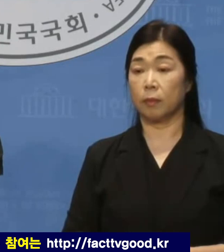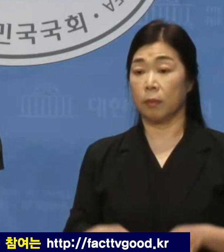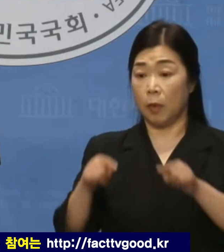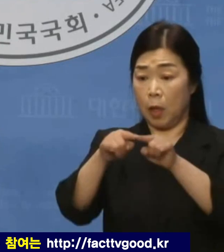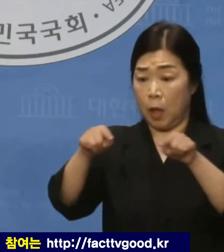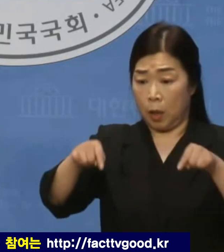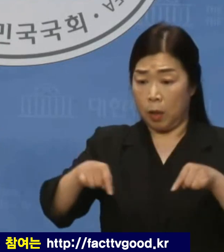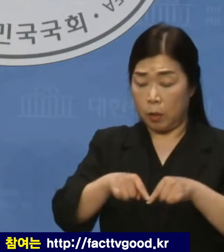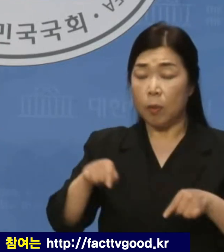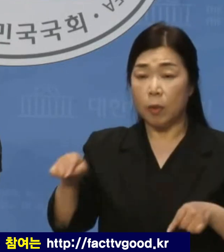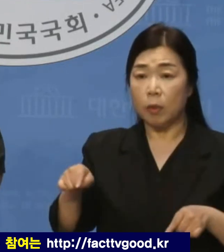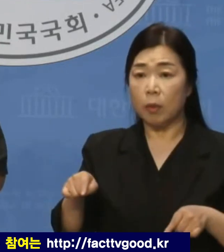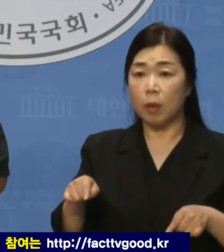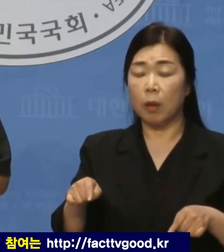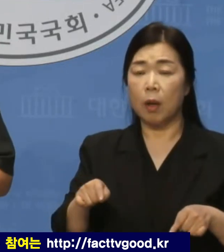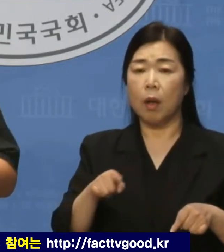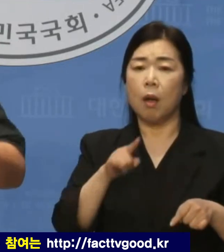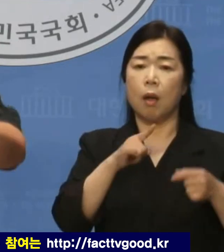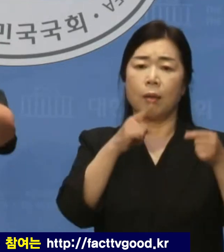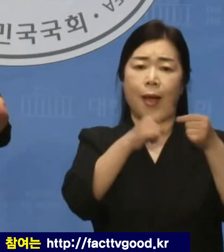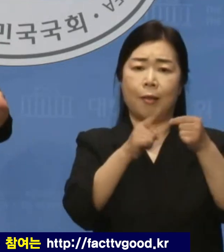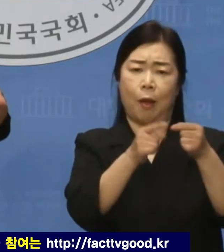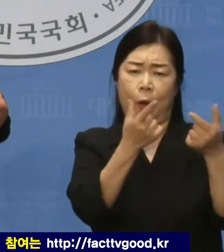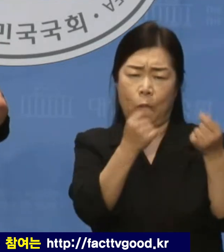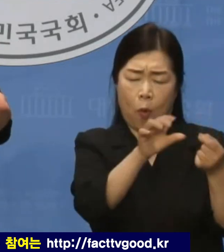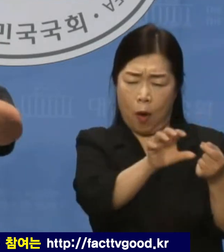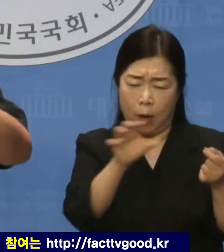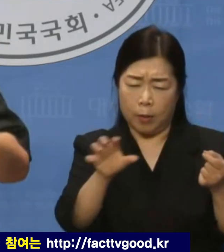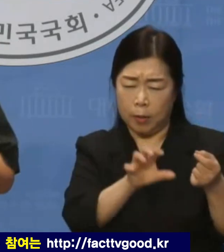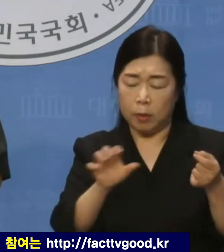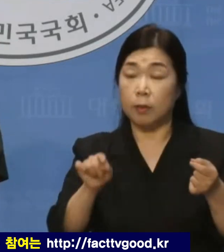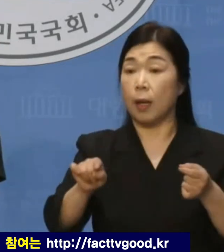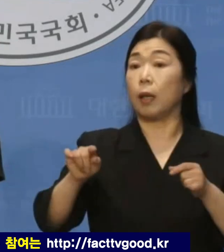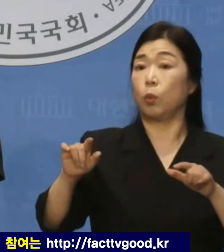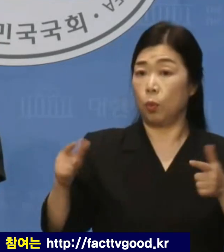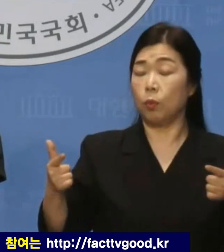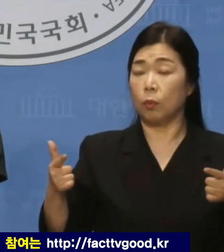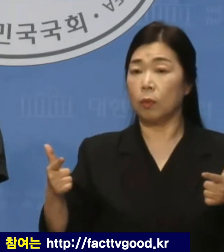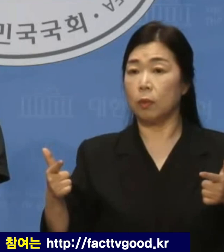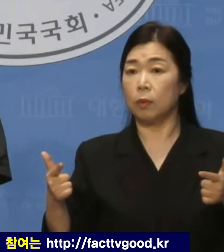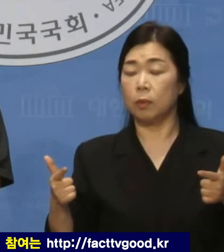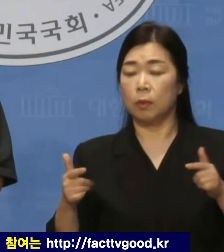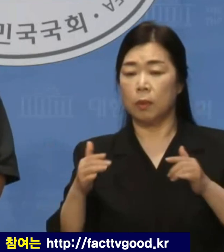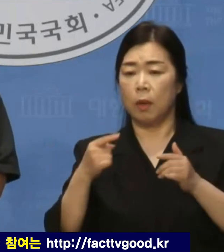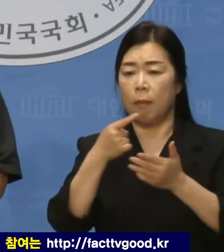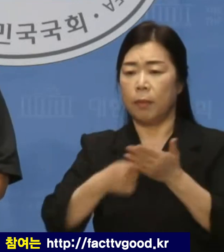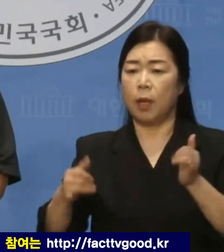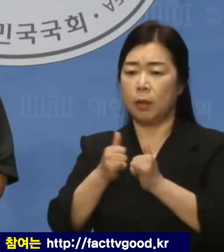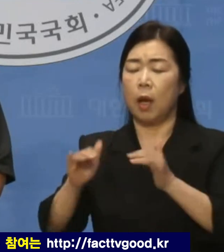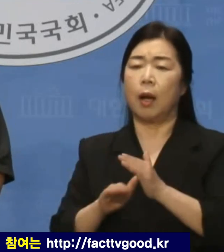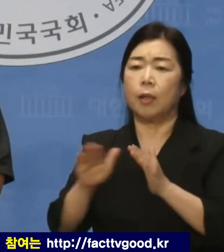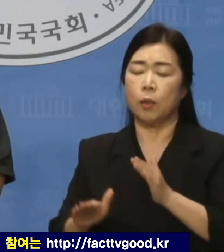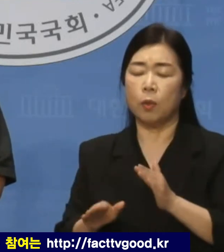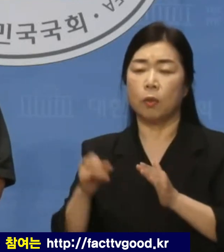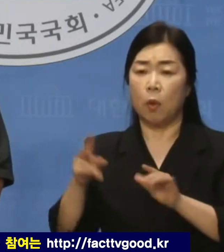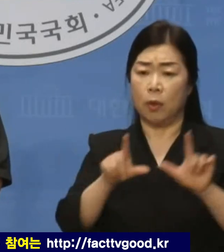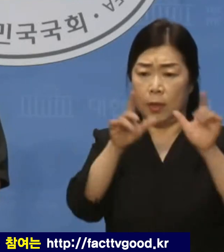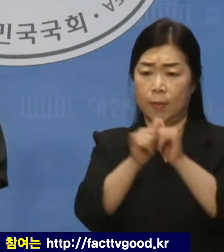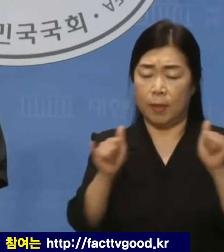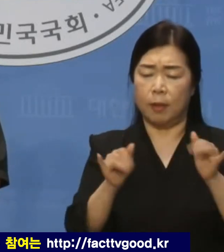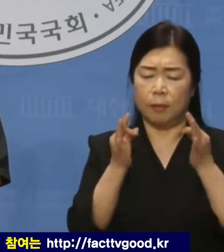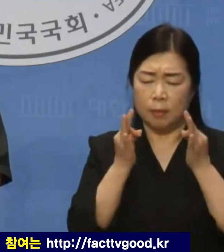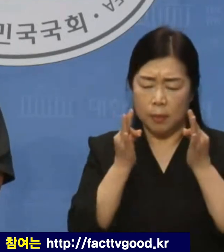이 엽서들이 똑같은 말들을 그냥 반복해서 적은 것이 아니라 유가족들과 시민들이 정말